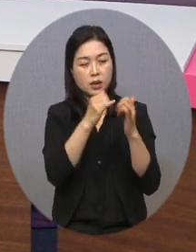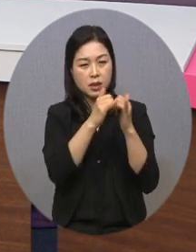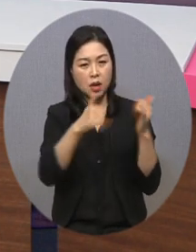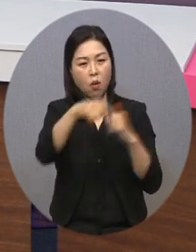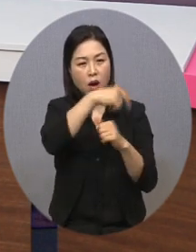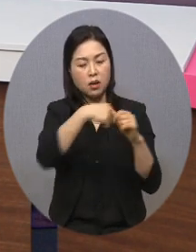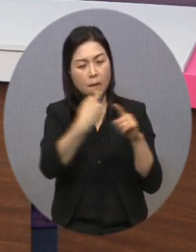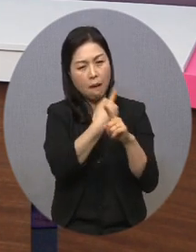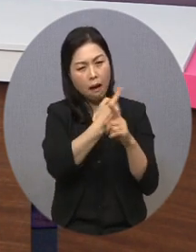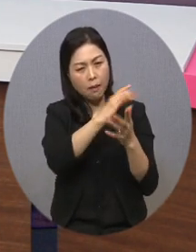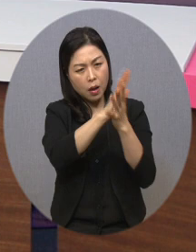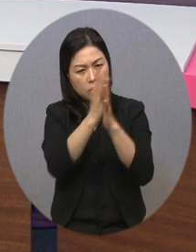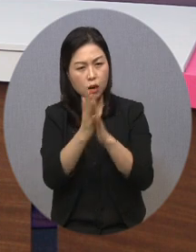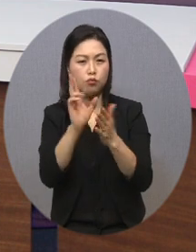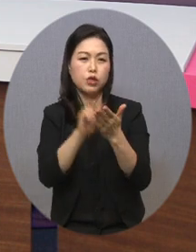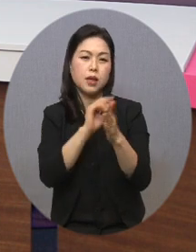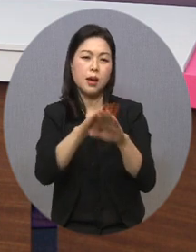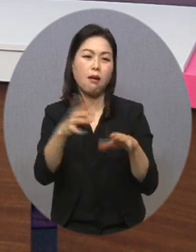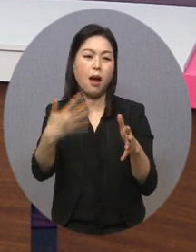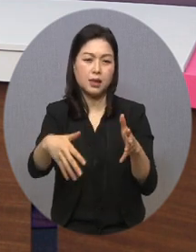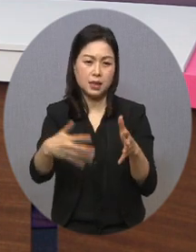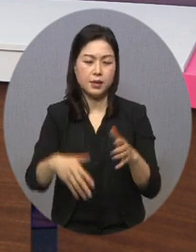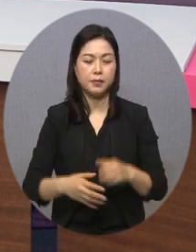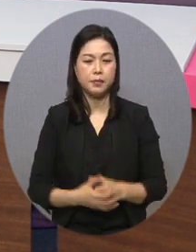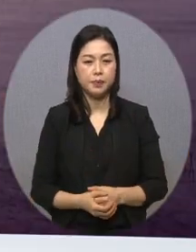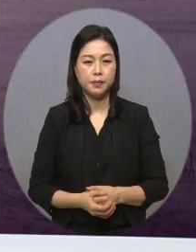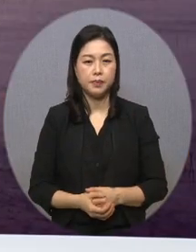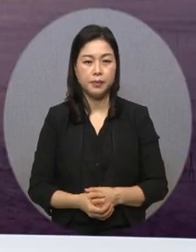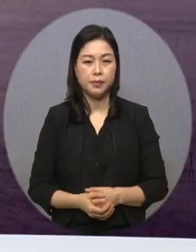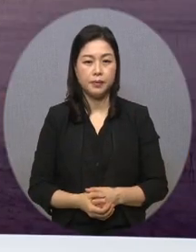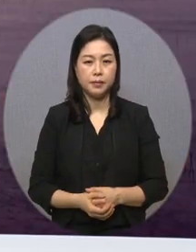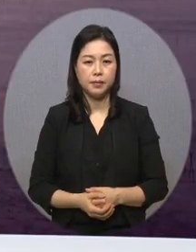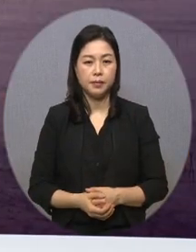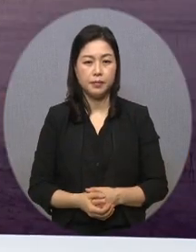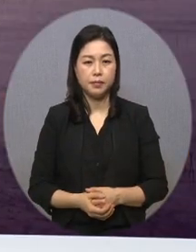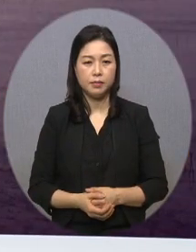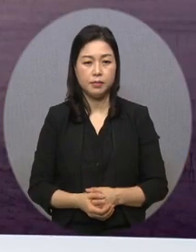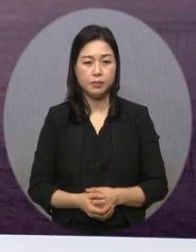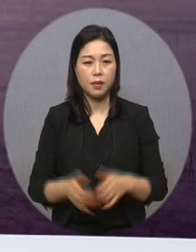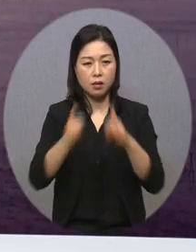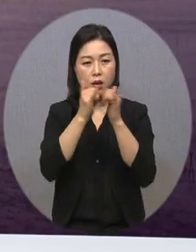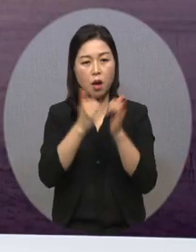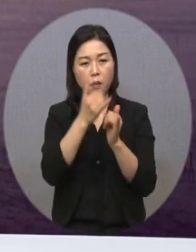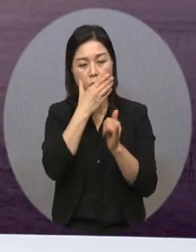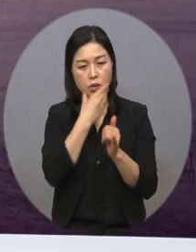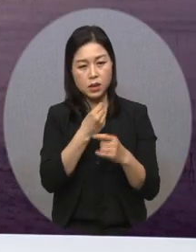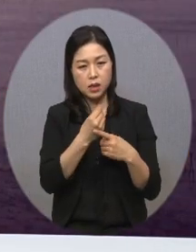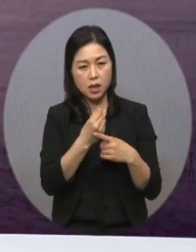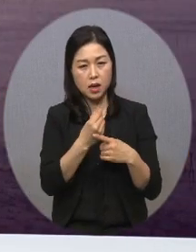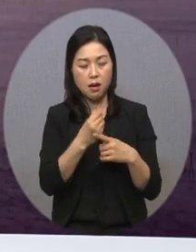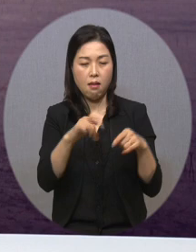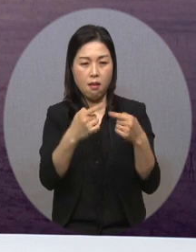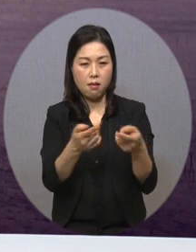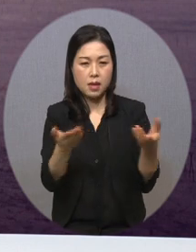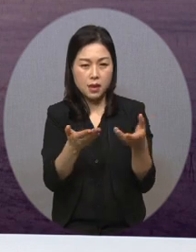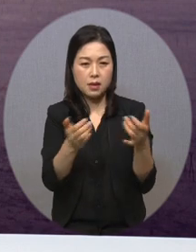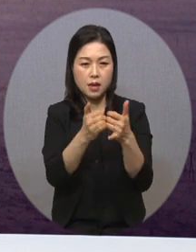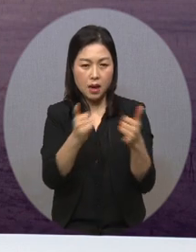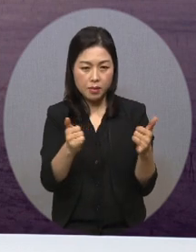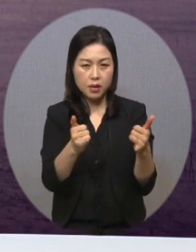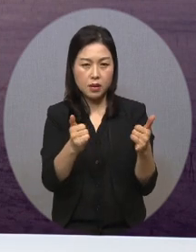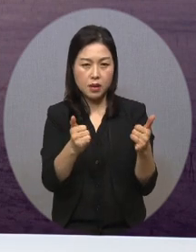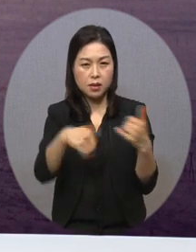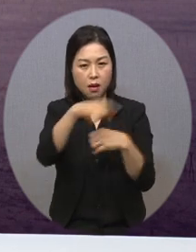개선에 관한 문제는 해결되지 않았다고 보여지고 있습니다. 그동안 사회복지 종사자 처우 개선을 위해 많은